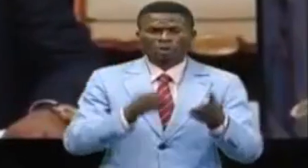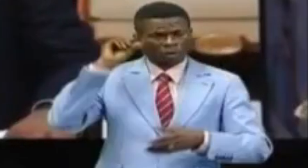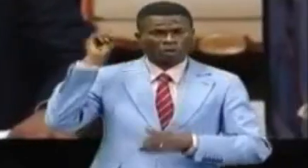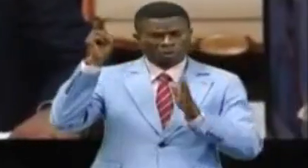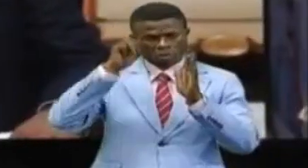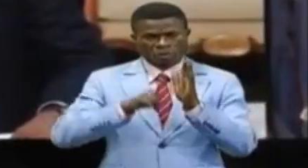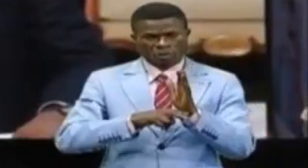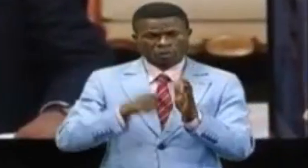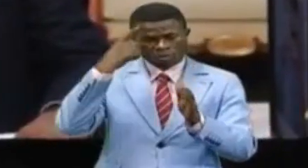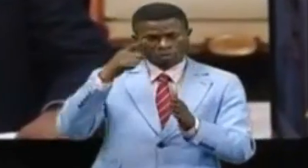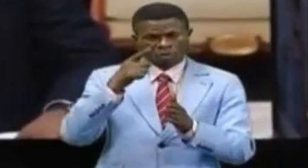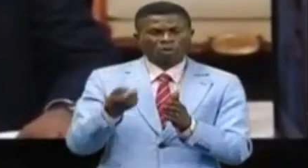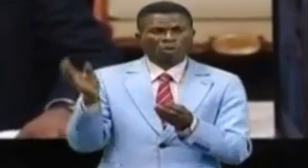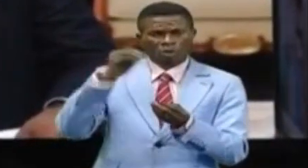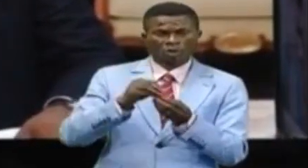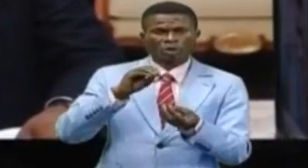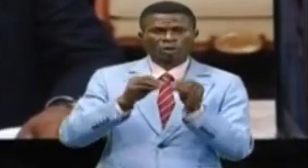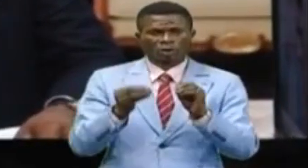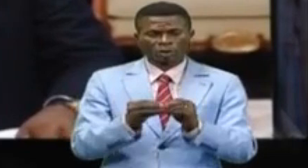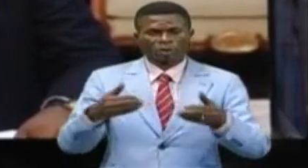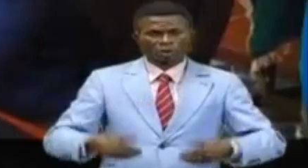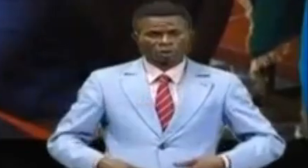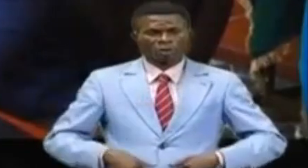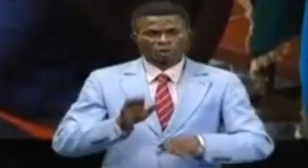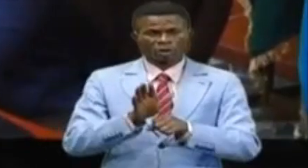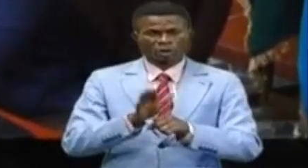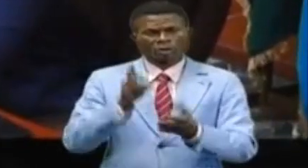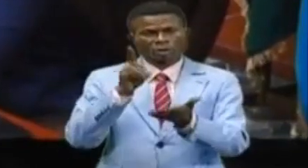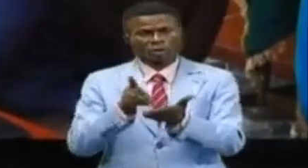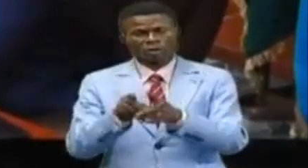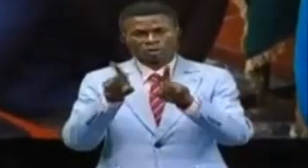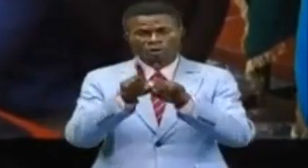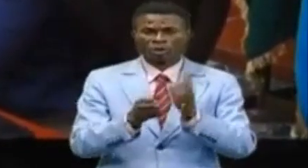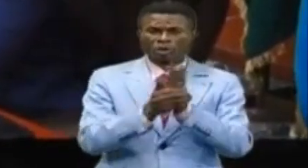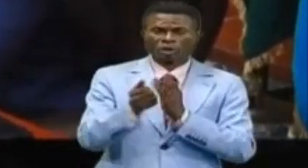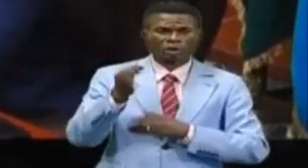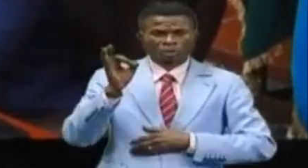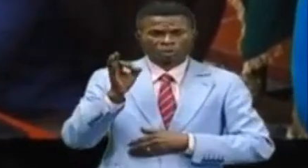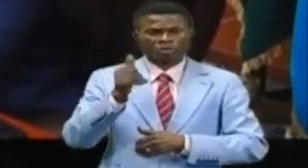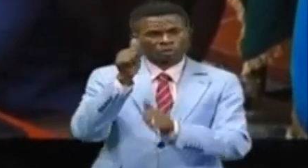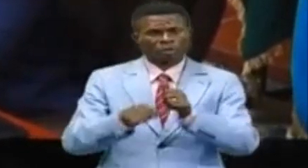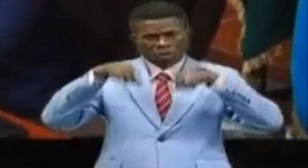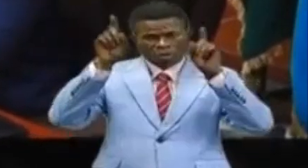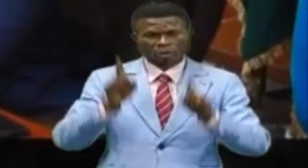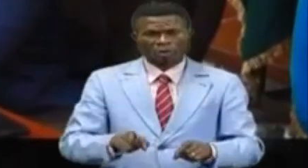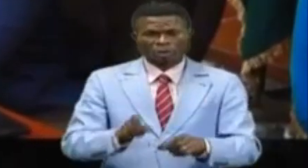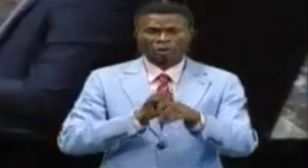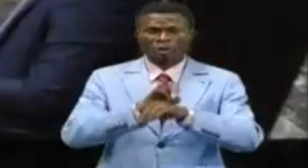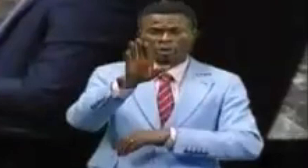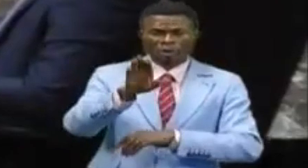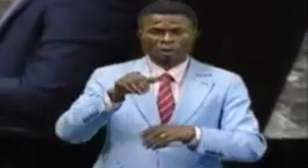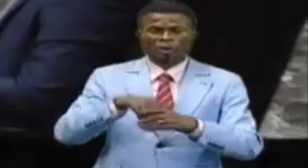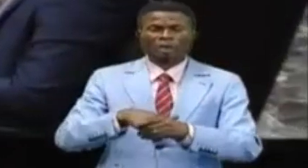pour absorber le nombre exponentiel des jeunes, tant diplômés que non qualifiés, qui arrivent chaque année et qui se déversent sur le marché